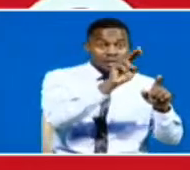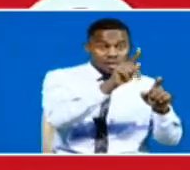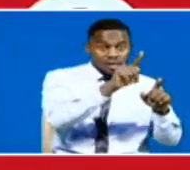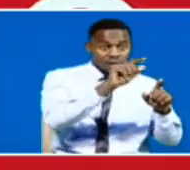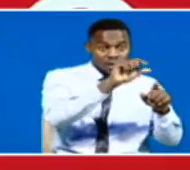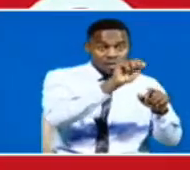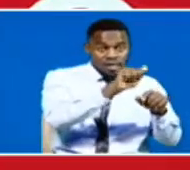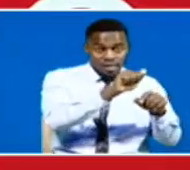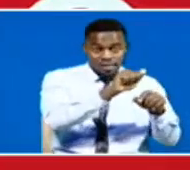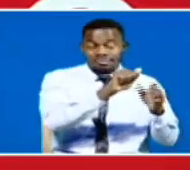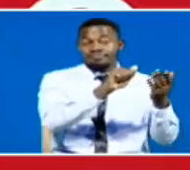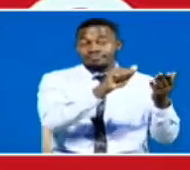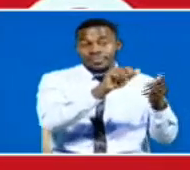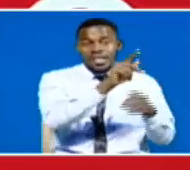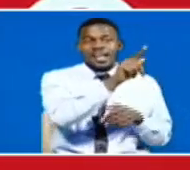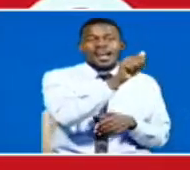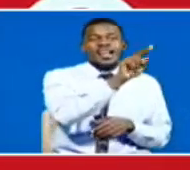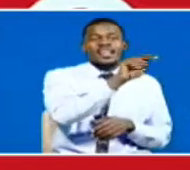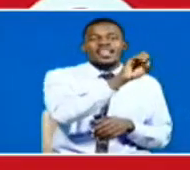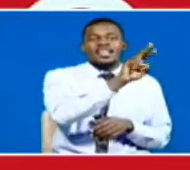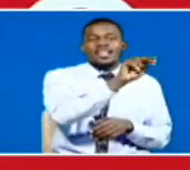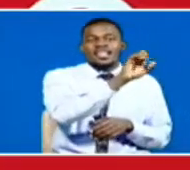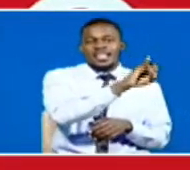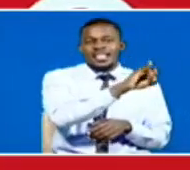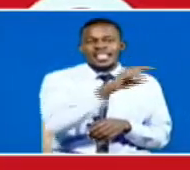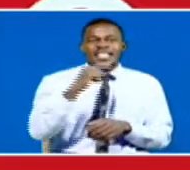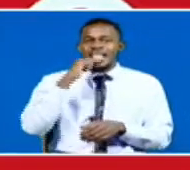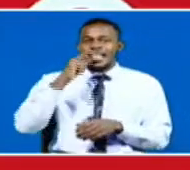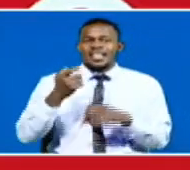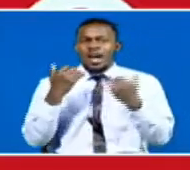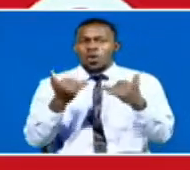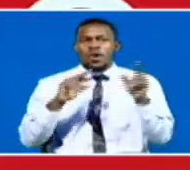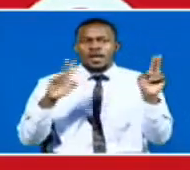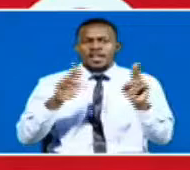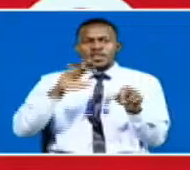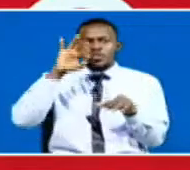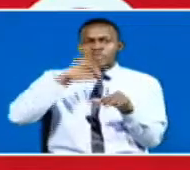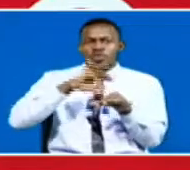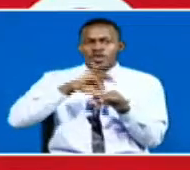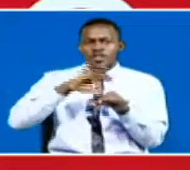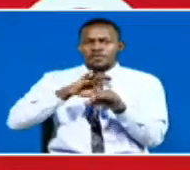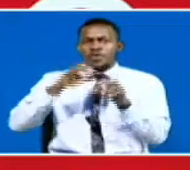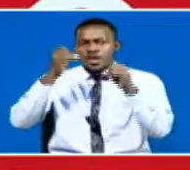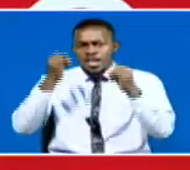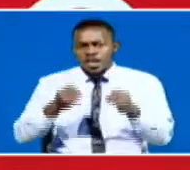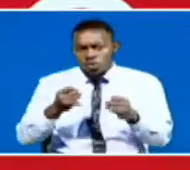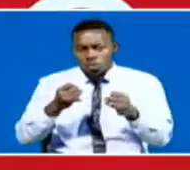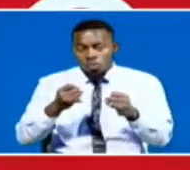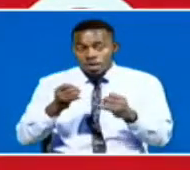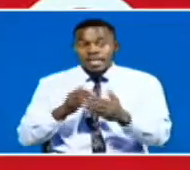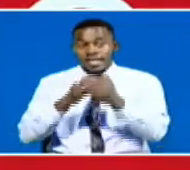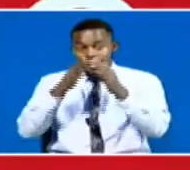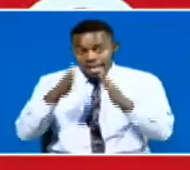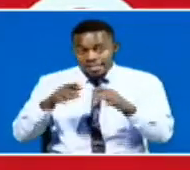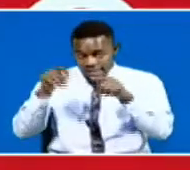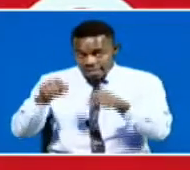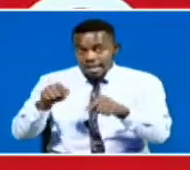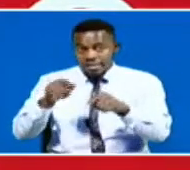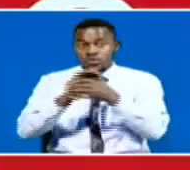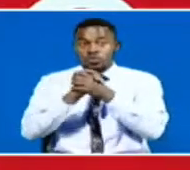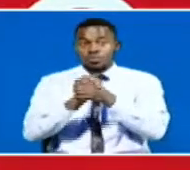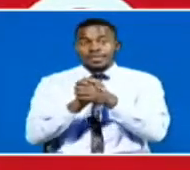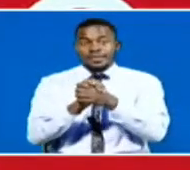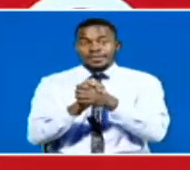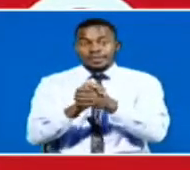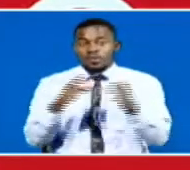kuwa uko tayari kuanza safari ya kupigia debe chama hicho, wakidai hao ndio wamiliki halali wa chama hicho.